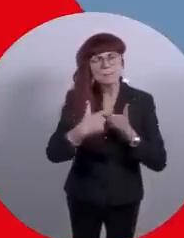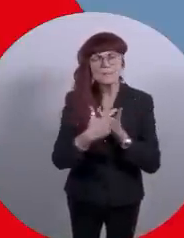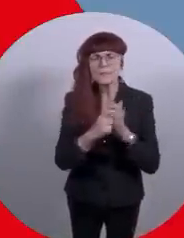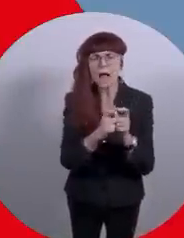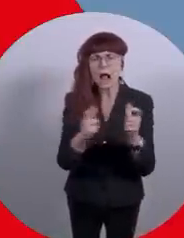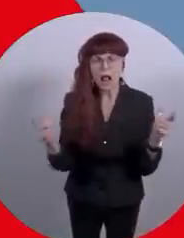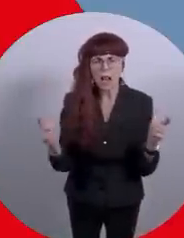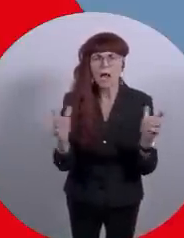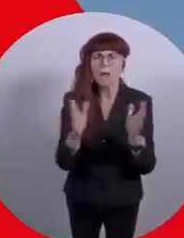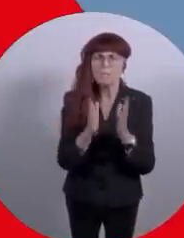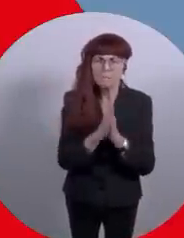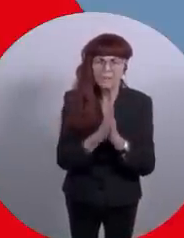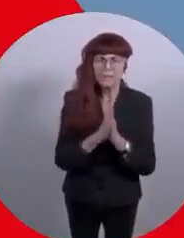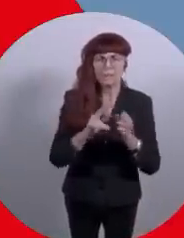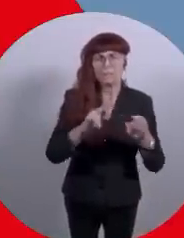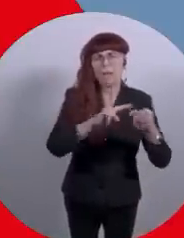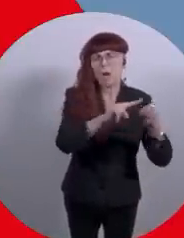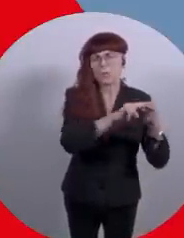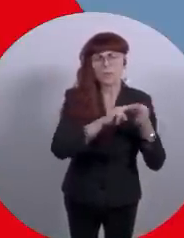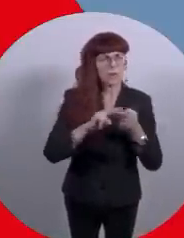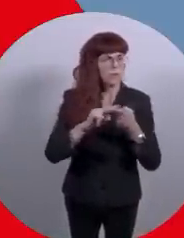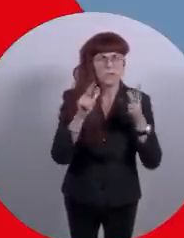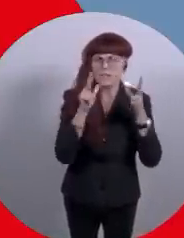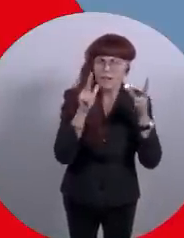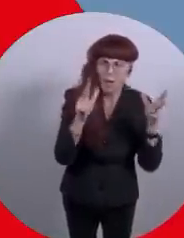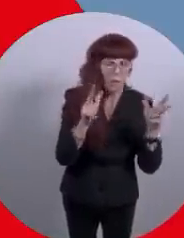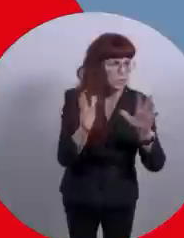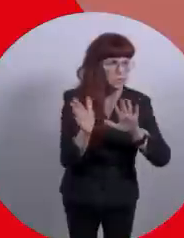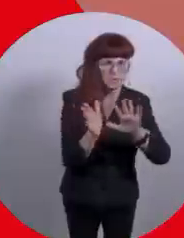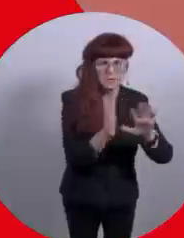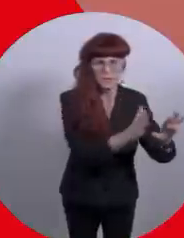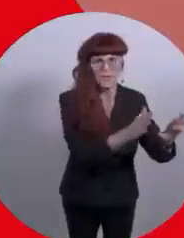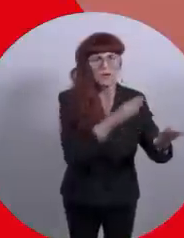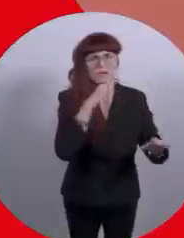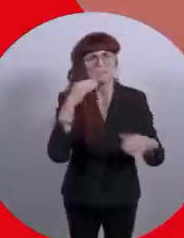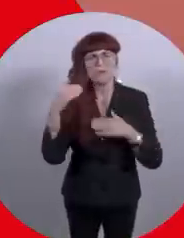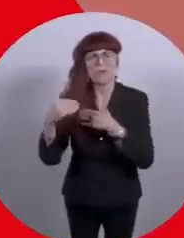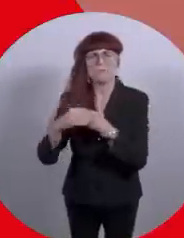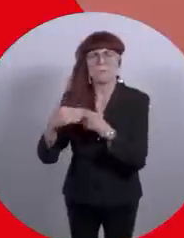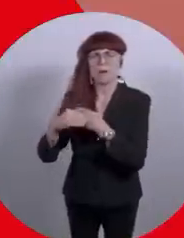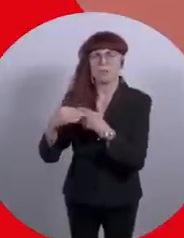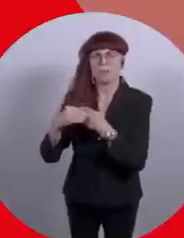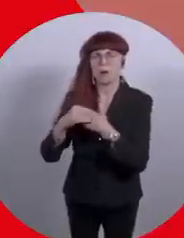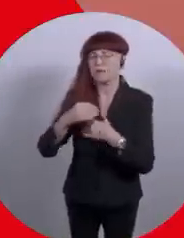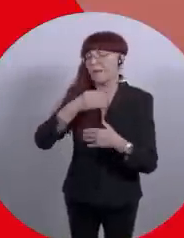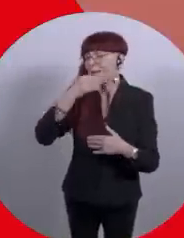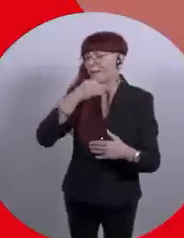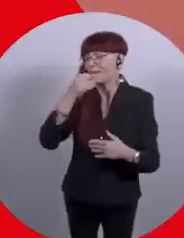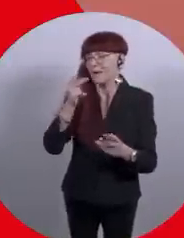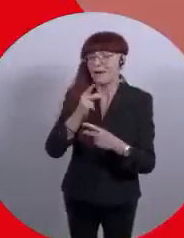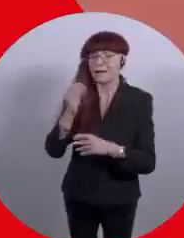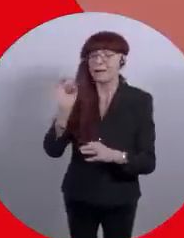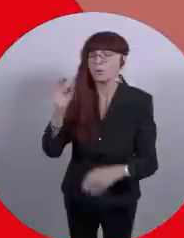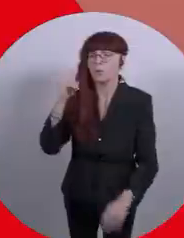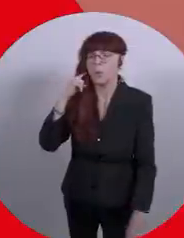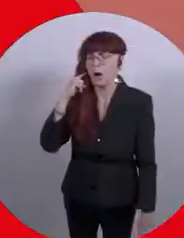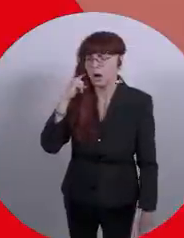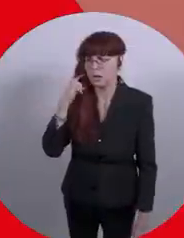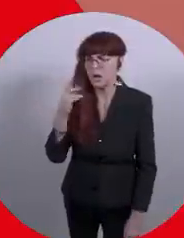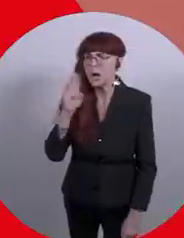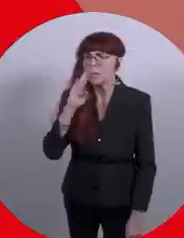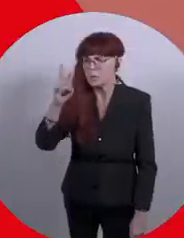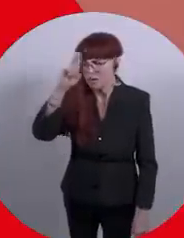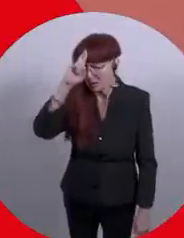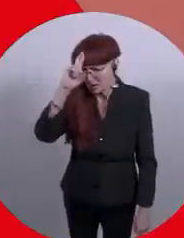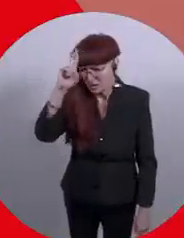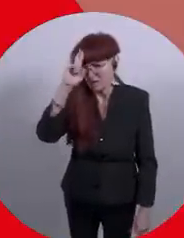Mindestmaß zu reduzieren es ist sehr sehr laut im Saal und wir kriegen unzählige Meldungen dass die Reden fast nicht zu hören sind deswegen bitte wirklich am Respekt